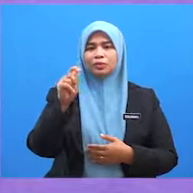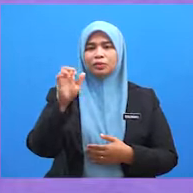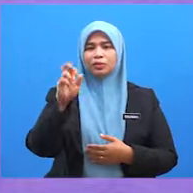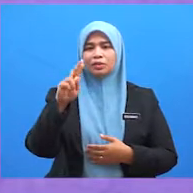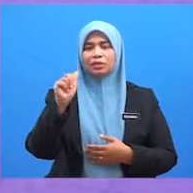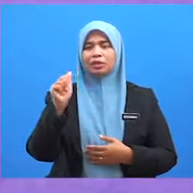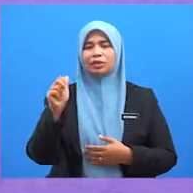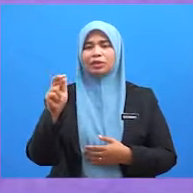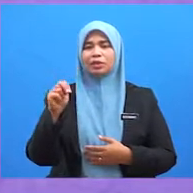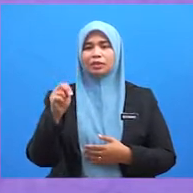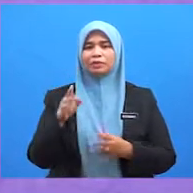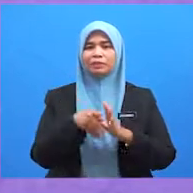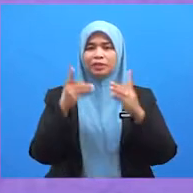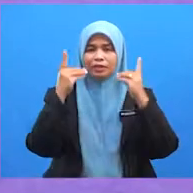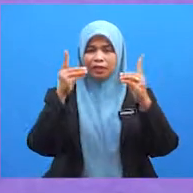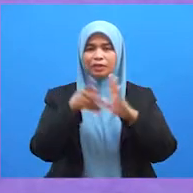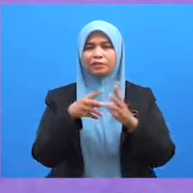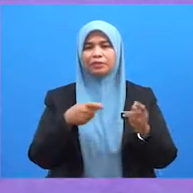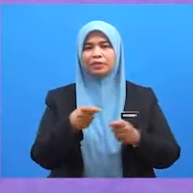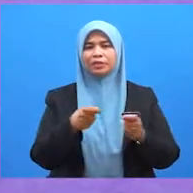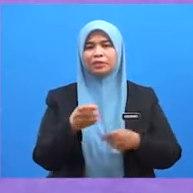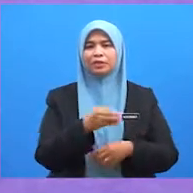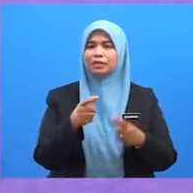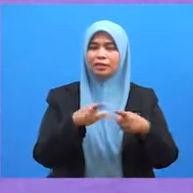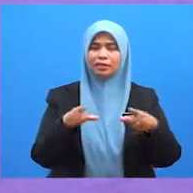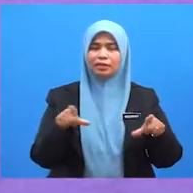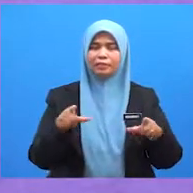pendidikan, pentadbiran dan yang lain-lain.